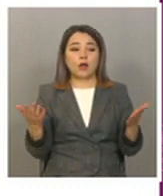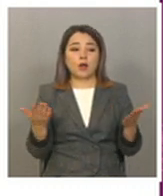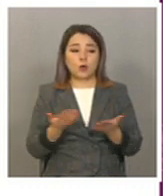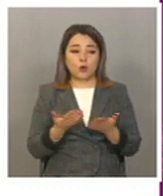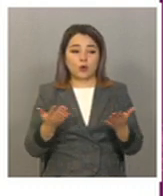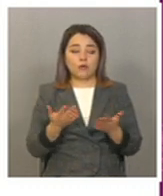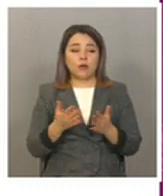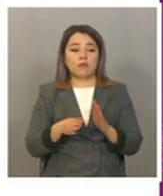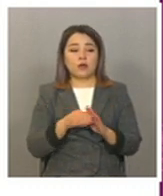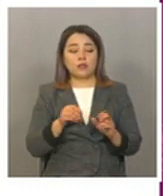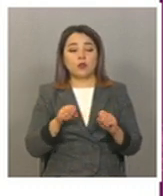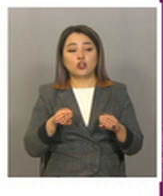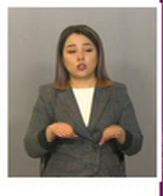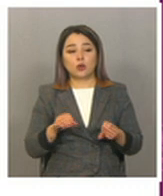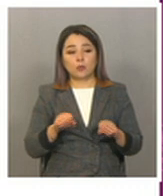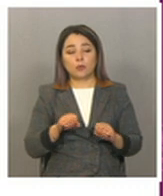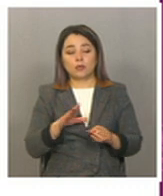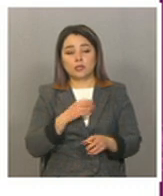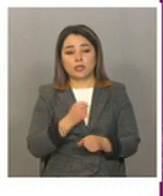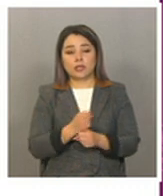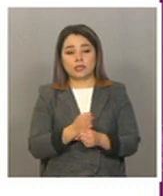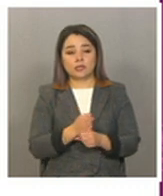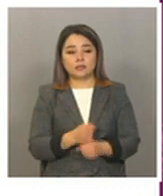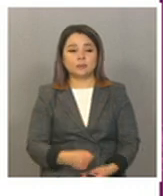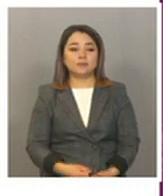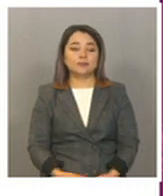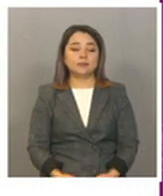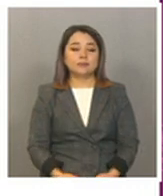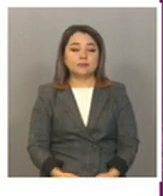Какой вывод можно сделать?